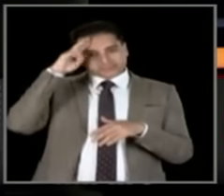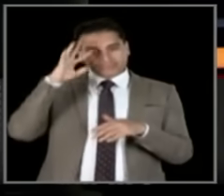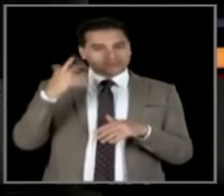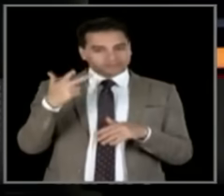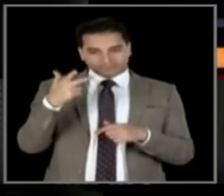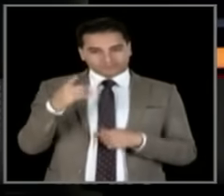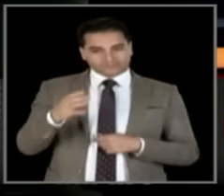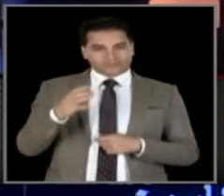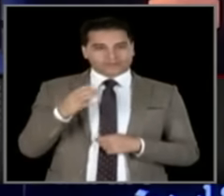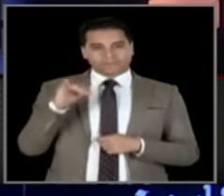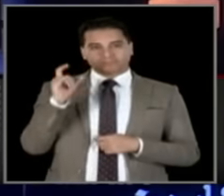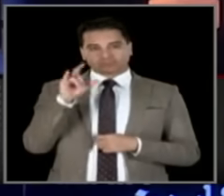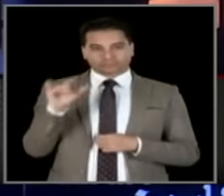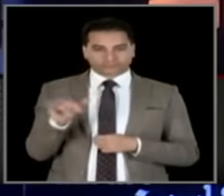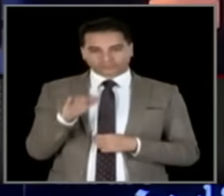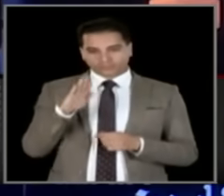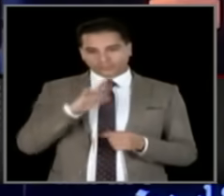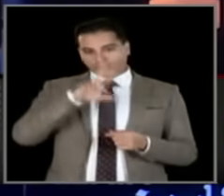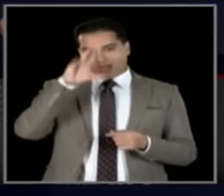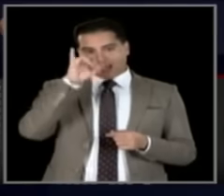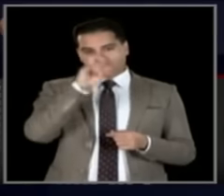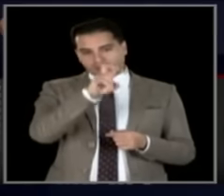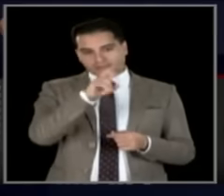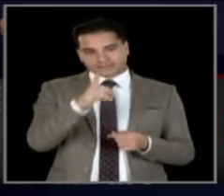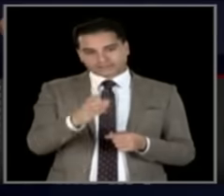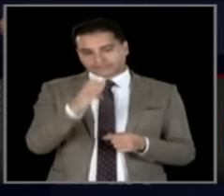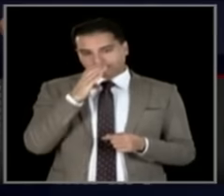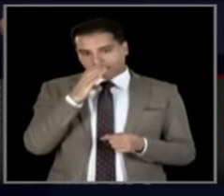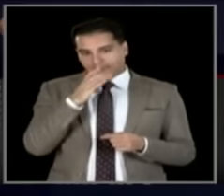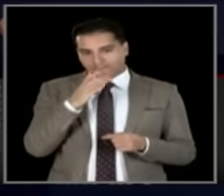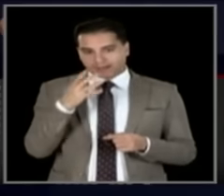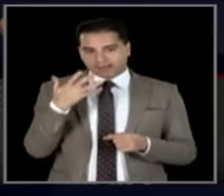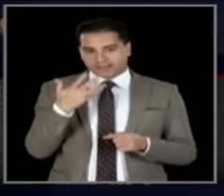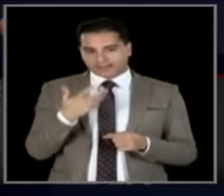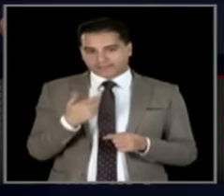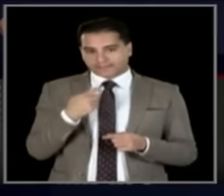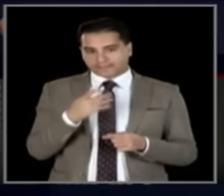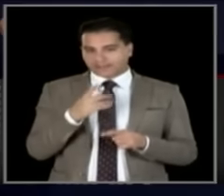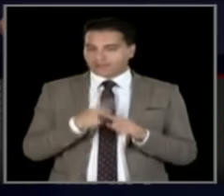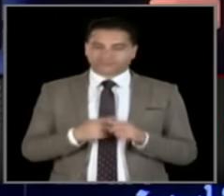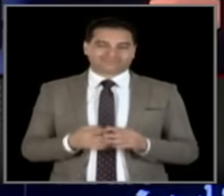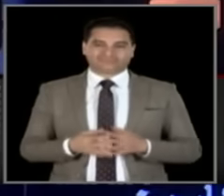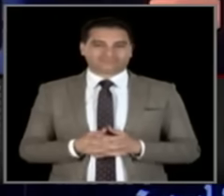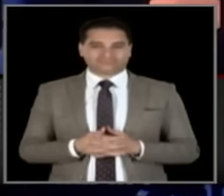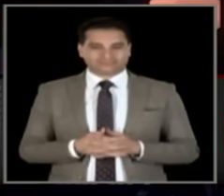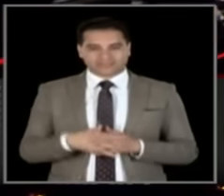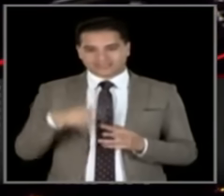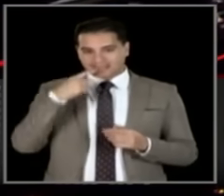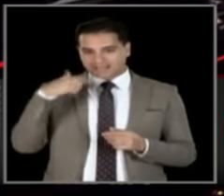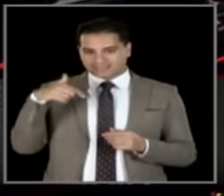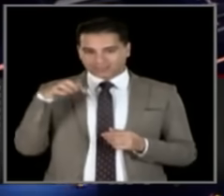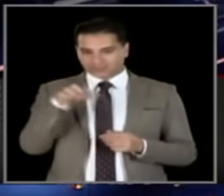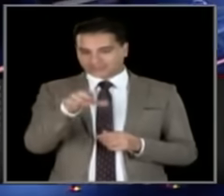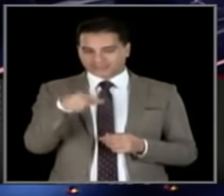كارن، اجابتك. منى سلامة. منى سلامة 96، اجابه خاطئه.